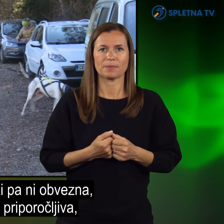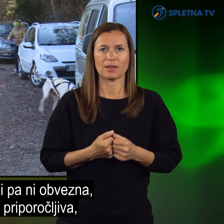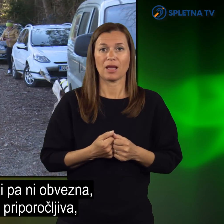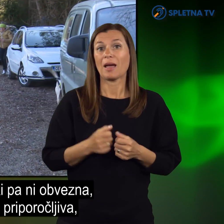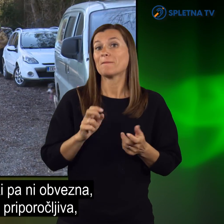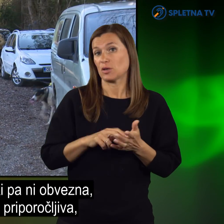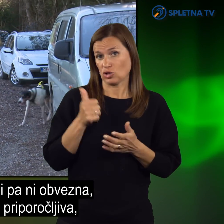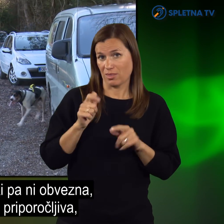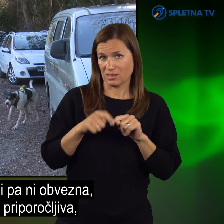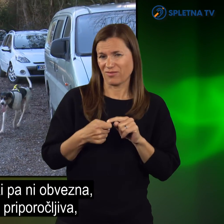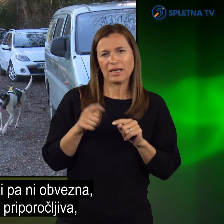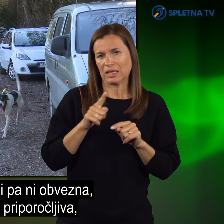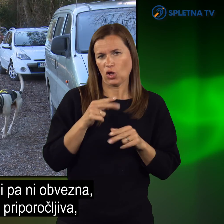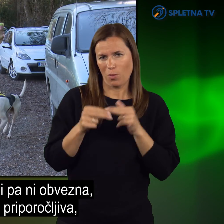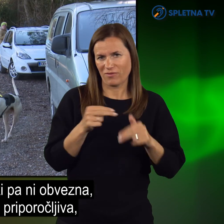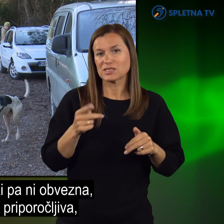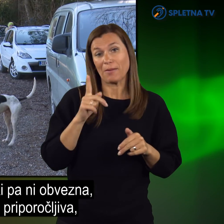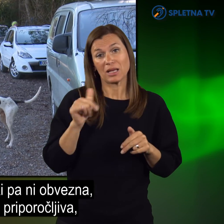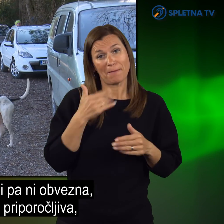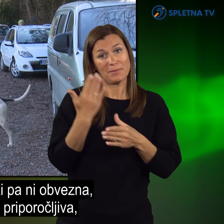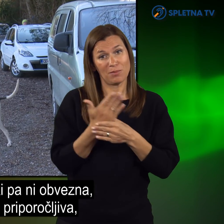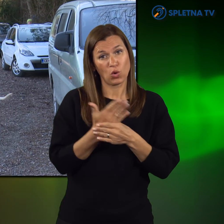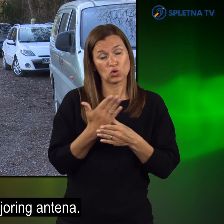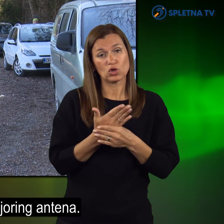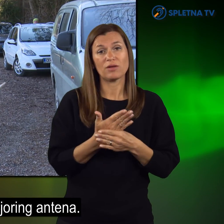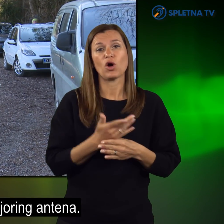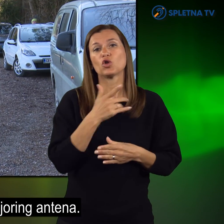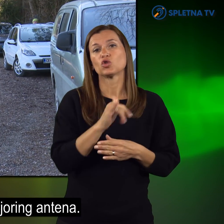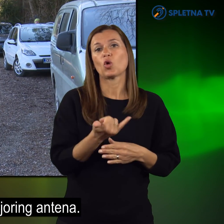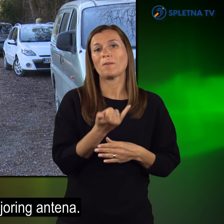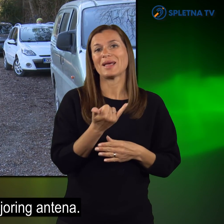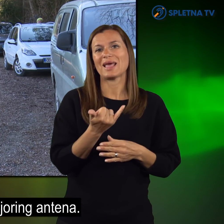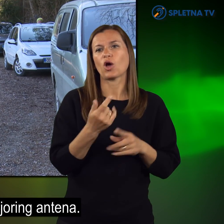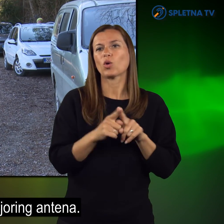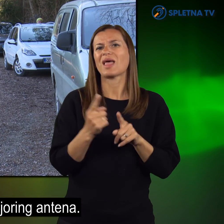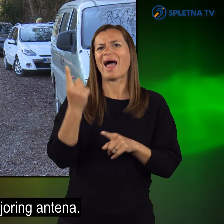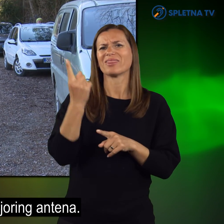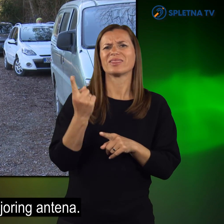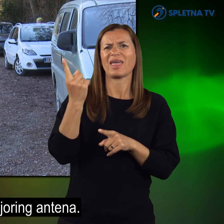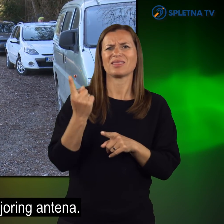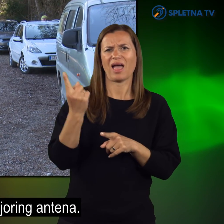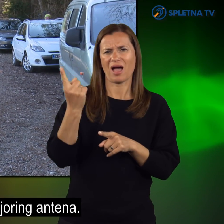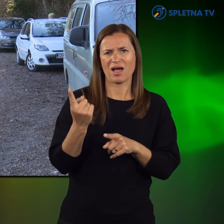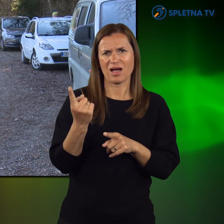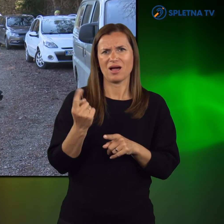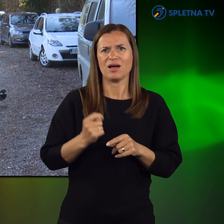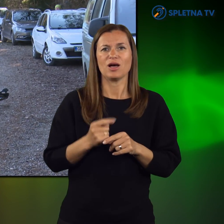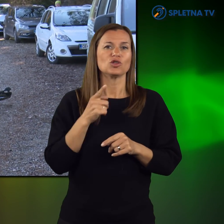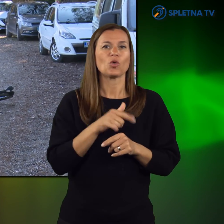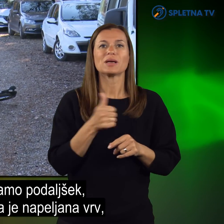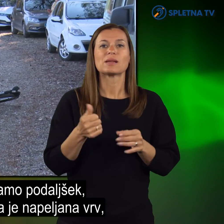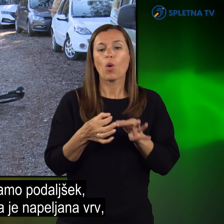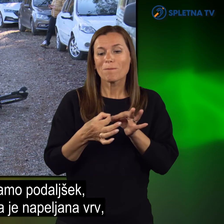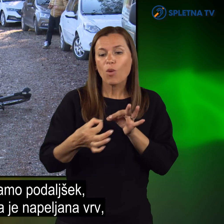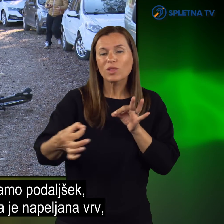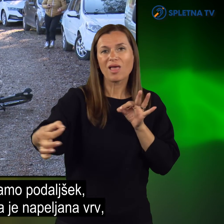Ena stvar je pa še, ki pa ni obvezna, je pa priporočljiva, je pa taka, mi temu pravimo bikejoring antena. To